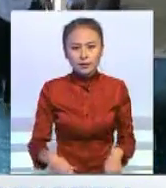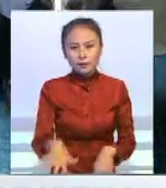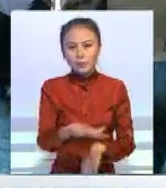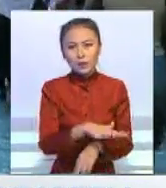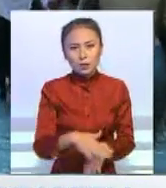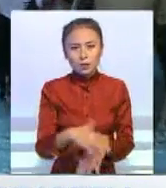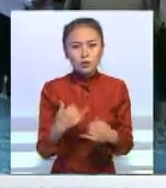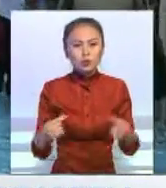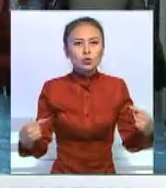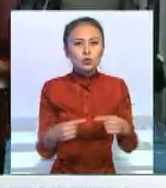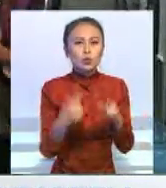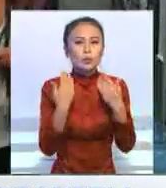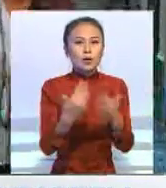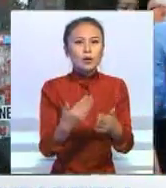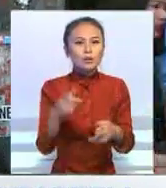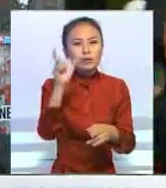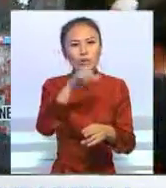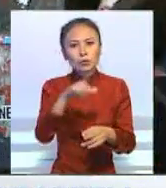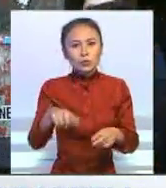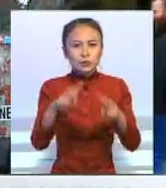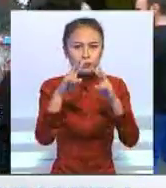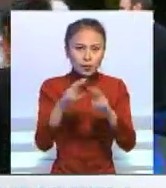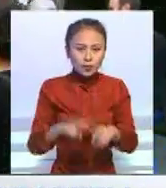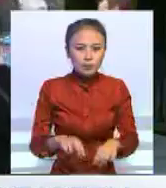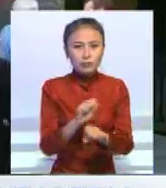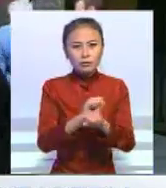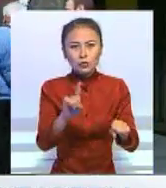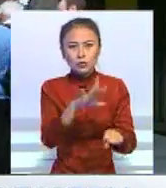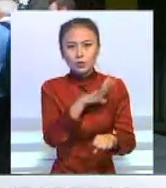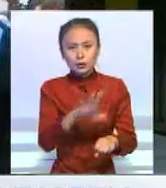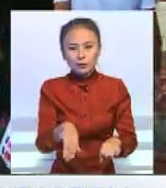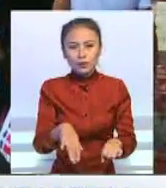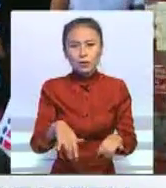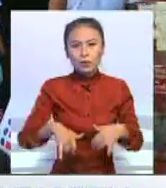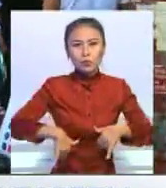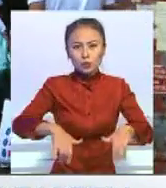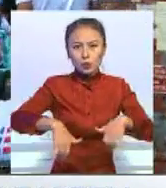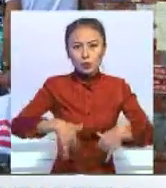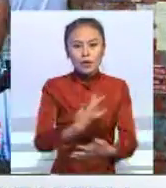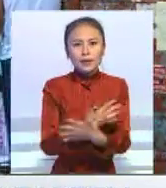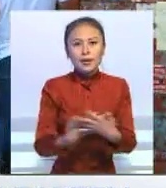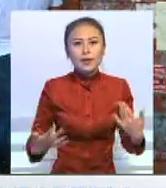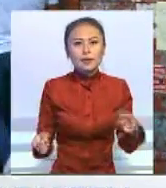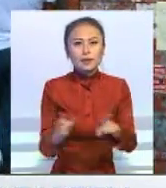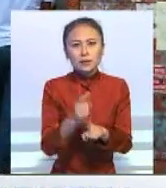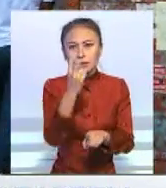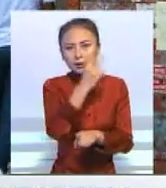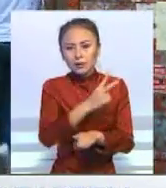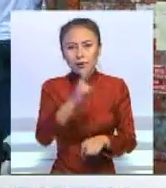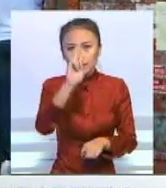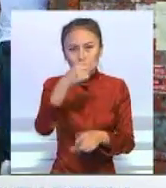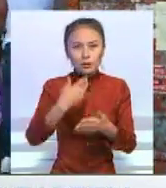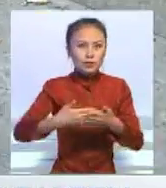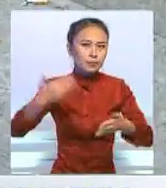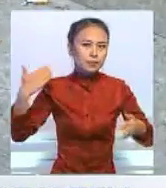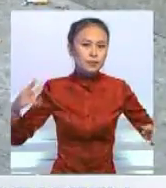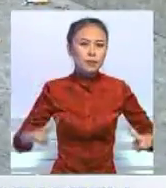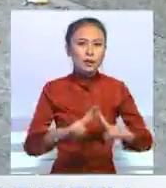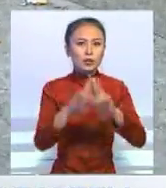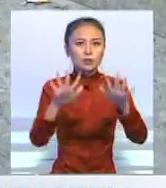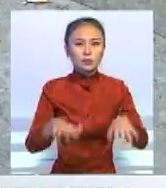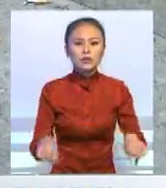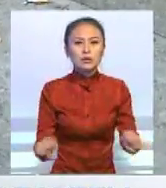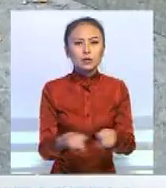маңы. Олар жолаушылардың сөмкелерінде жарылғыштардың бар жоғын анықтайды. 2 жыл бұрын Парижде болған лаңкестік әрекеттен